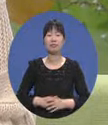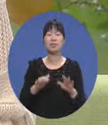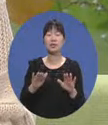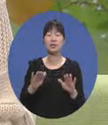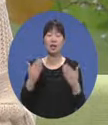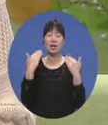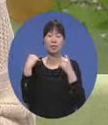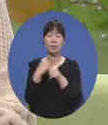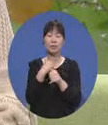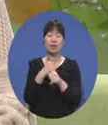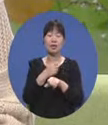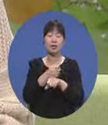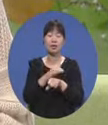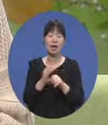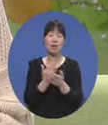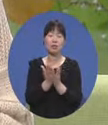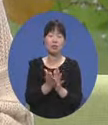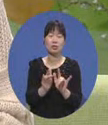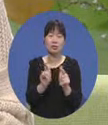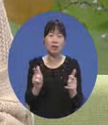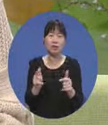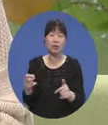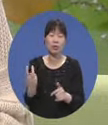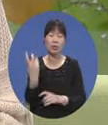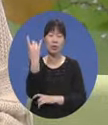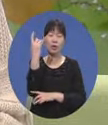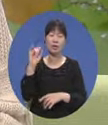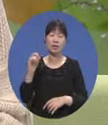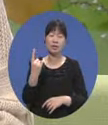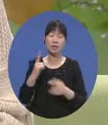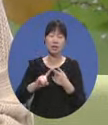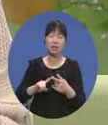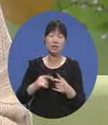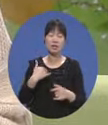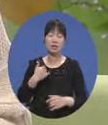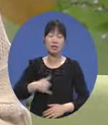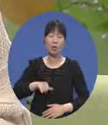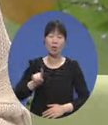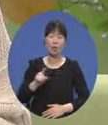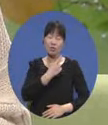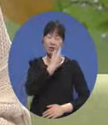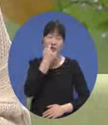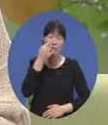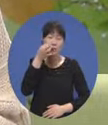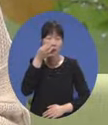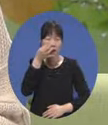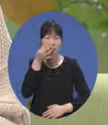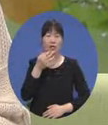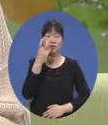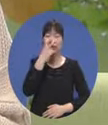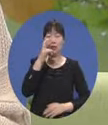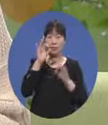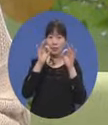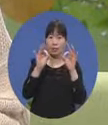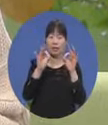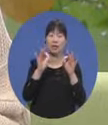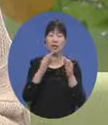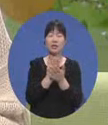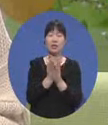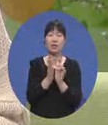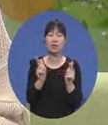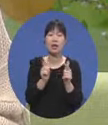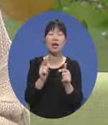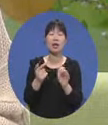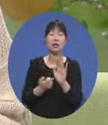오늘은 저희가 이렇게 학교폭력의 다양한 유형들 그리고 또 원인들 내 아이가 어떤 징후를 보이고 있는지 점검해 보실 수 있는 것들